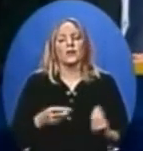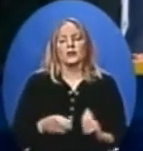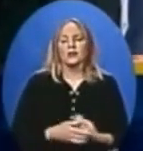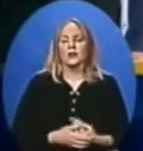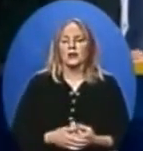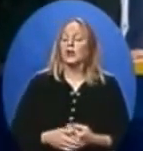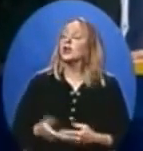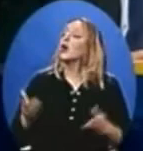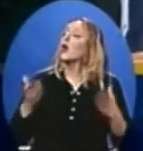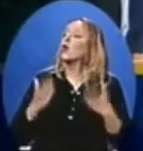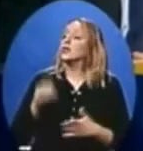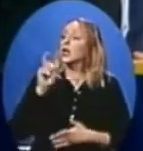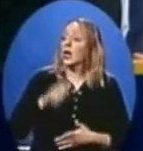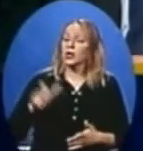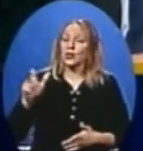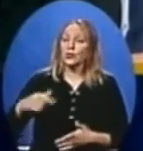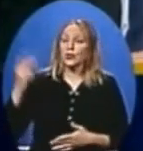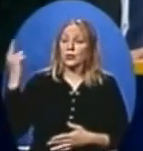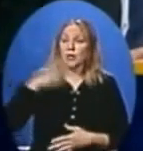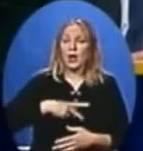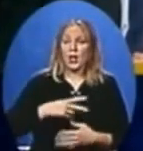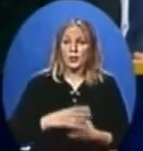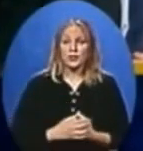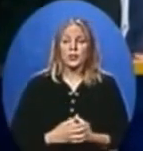לא, זה עוזר לאנושות להבין